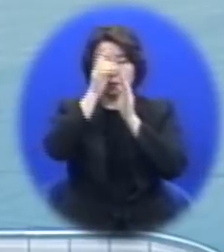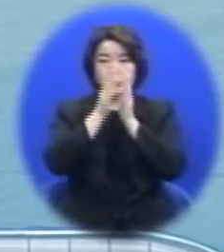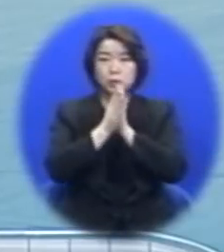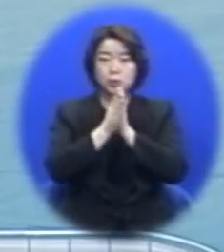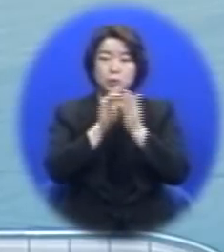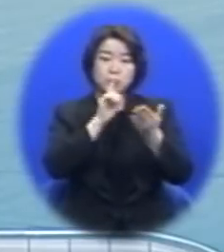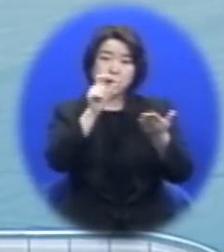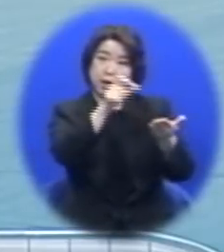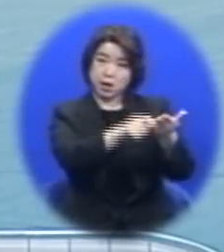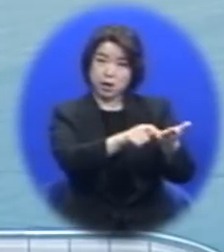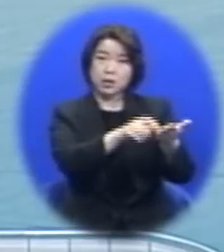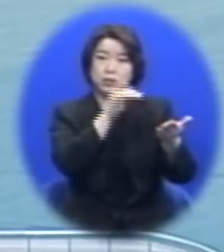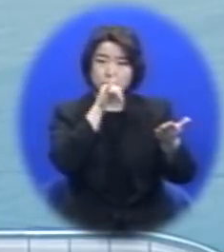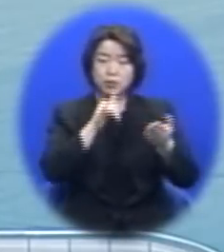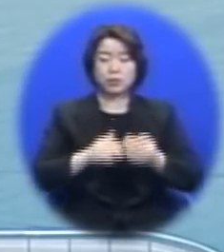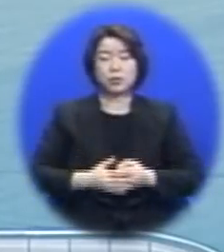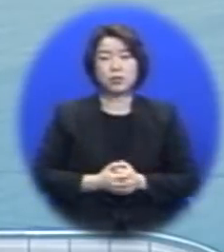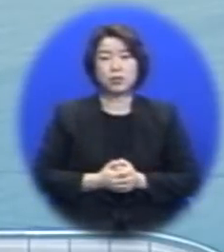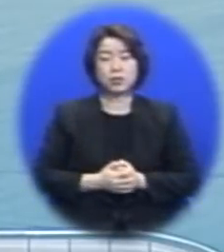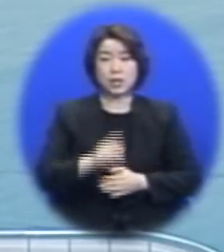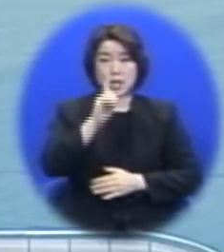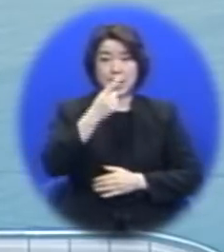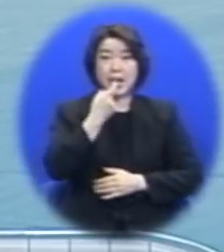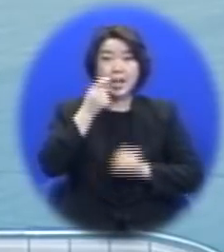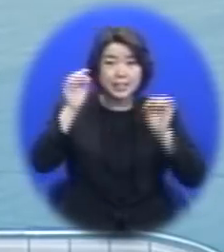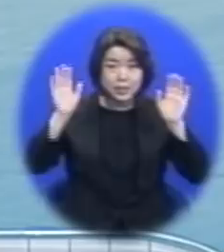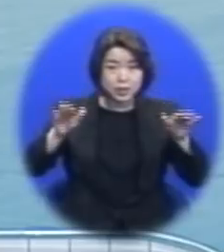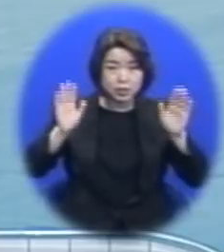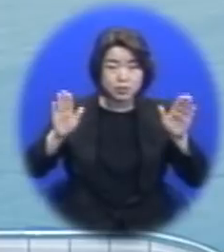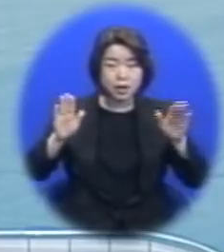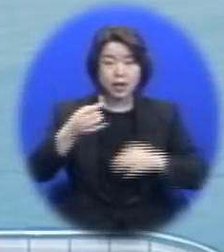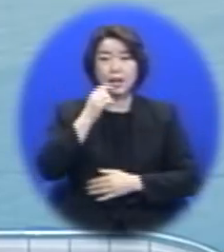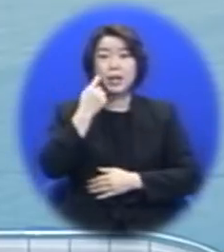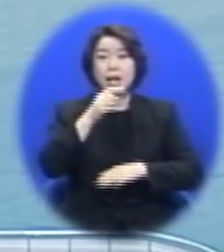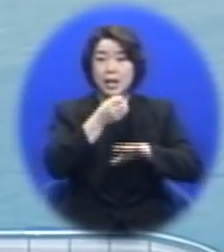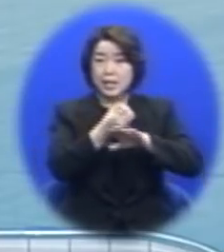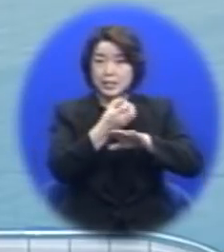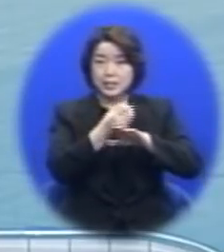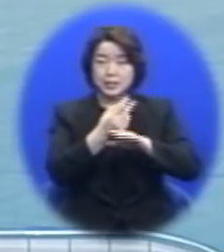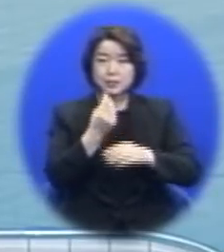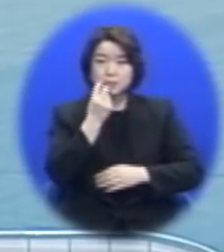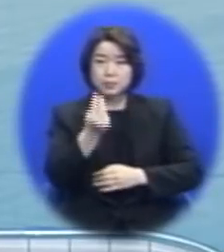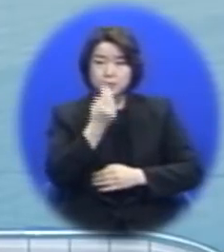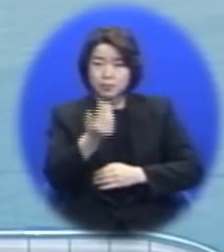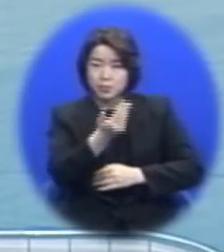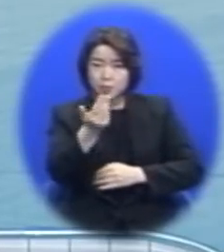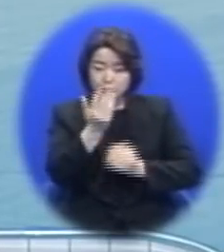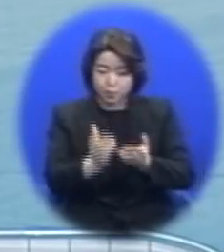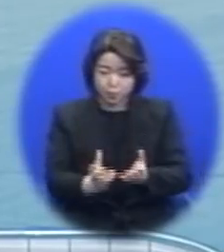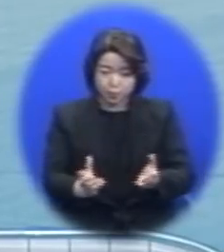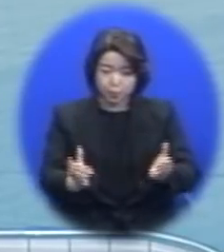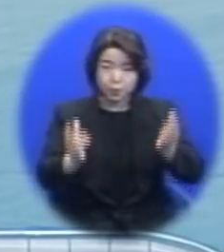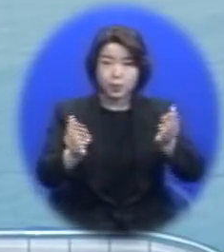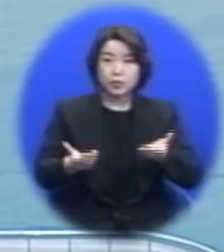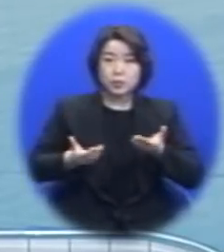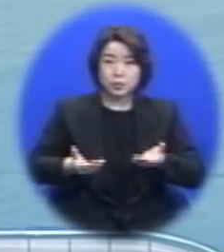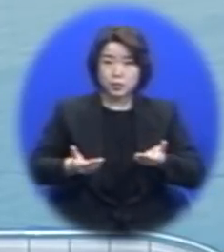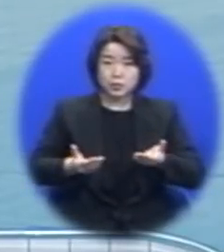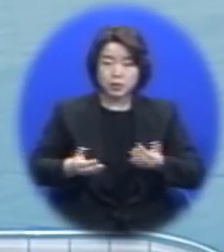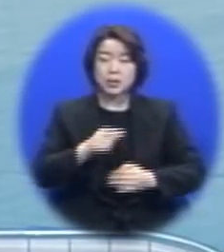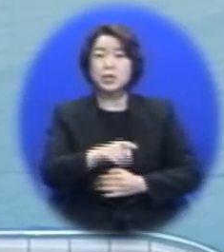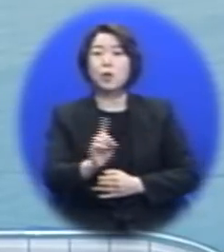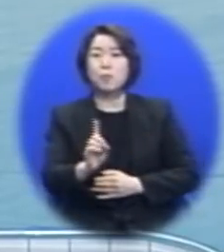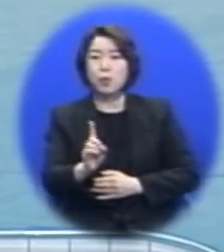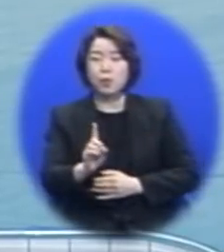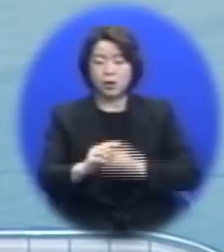있어요. 한 천사가 금향로를 들고 있는데 이 금향로가 뭐냐면 성도들의 기도를